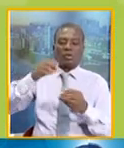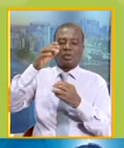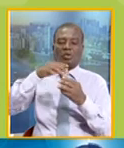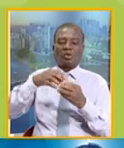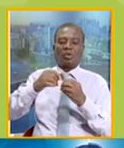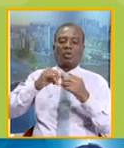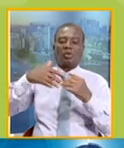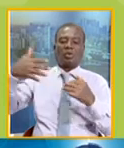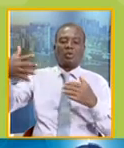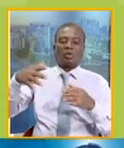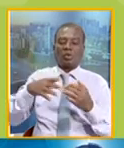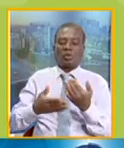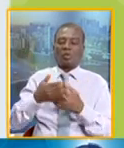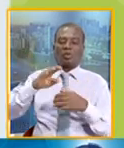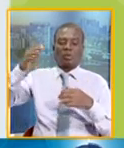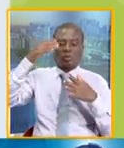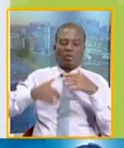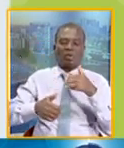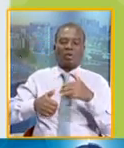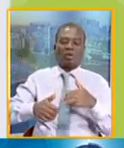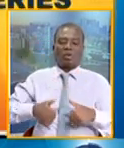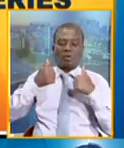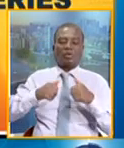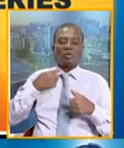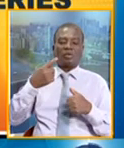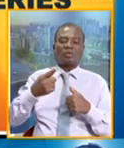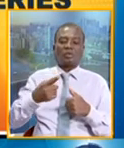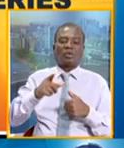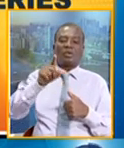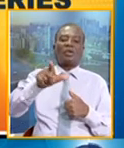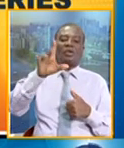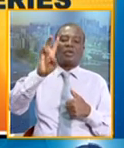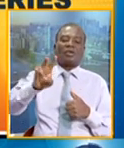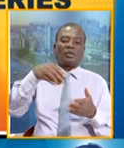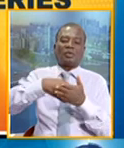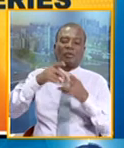Santé et de l'Hygiène publique révèlent 27 nouveaux cas de Covid-19 sur